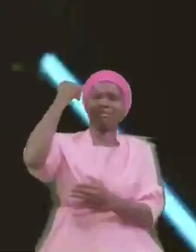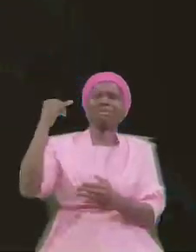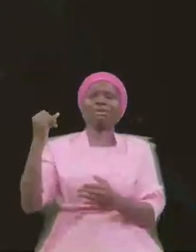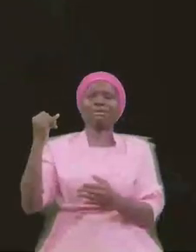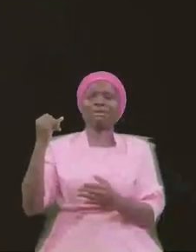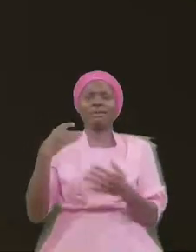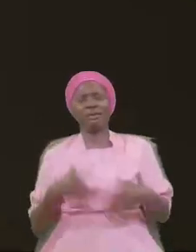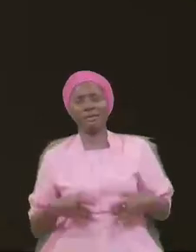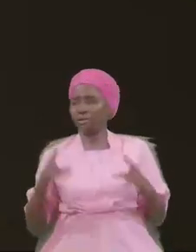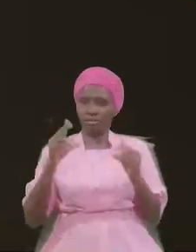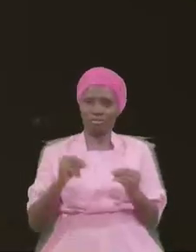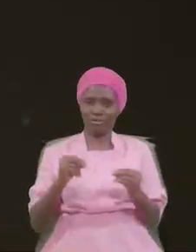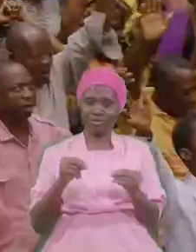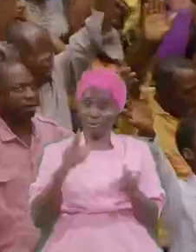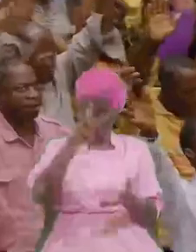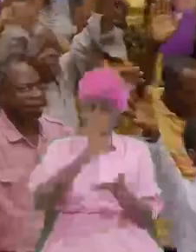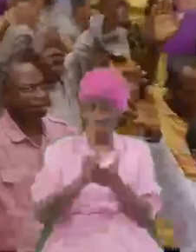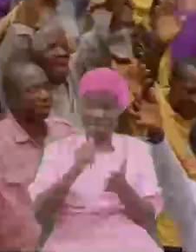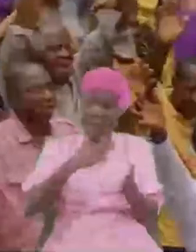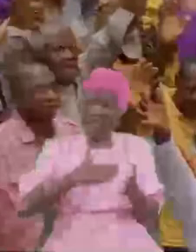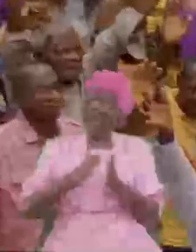passées. Mes prières sont exaucées.